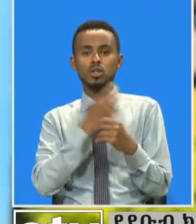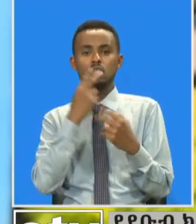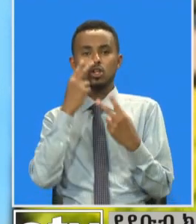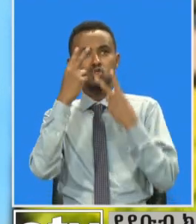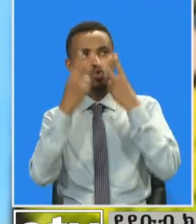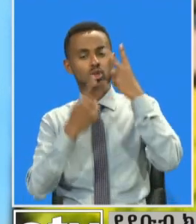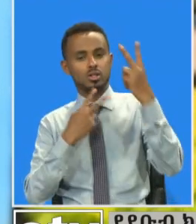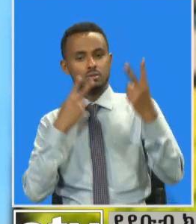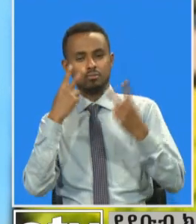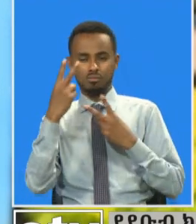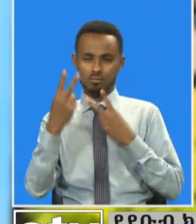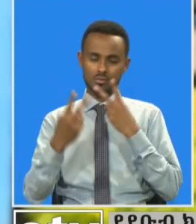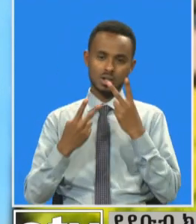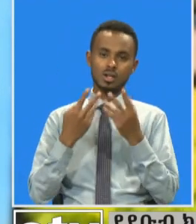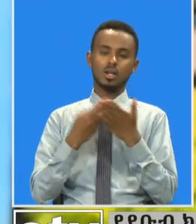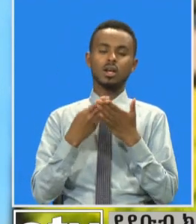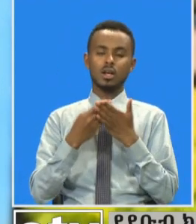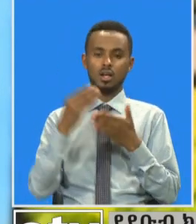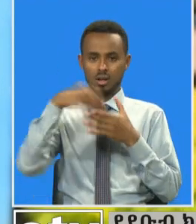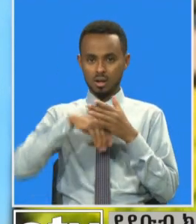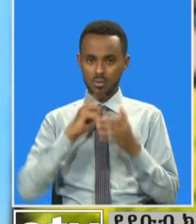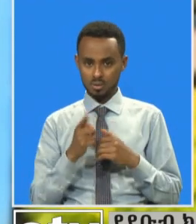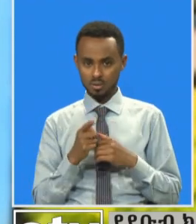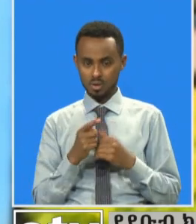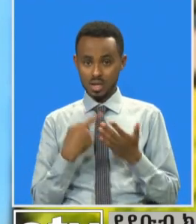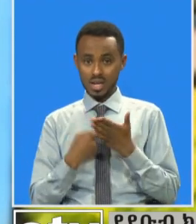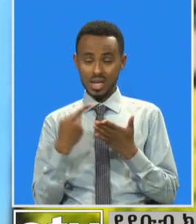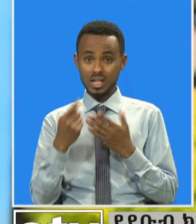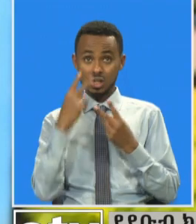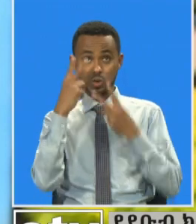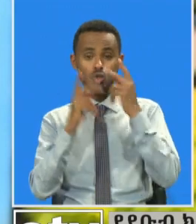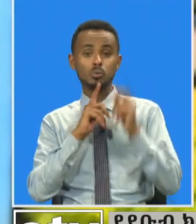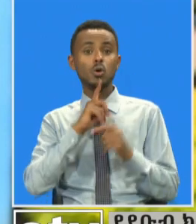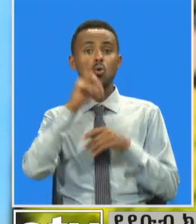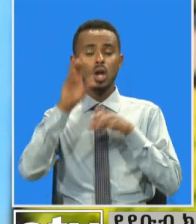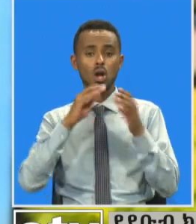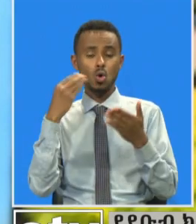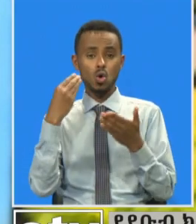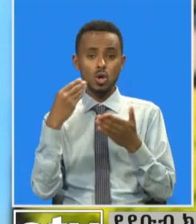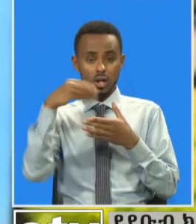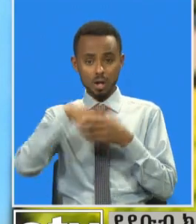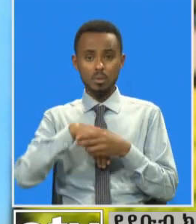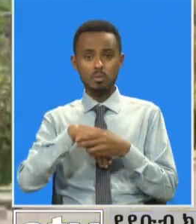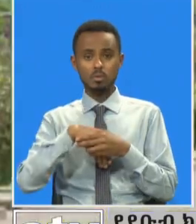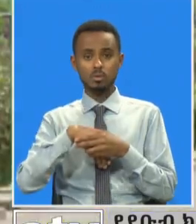የቱሪዝም ገቢ ነው ስለዚህ ይሄን ቱሪዝም ኦን አርጎ ገቢውን